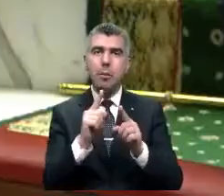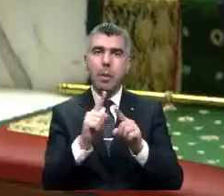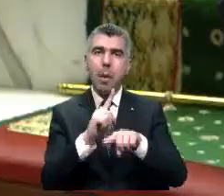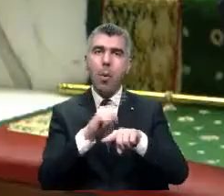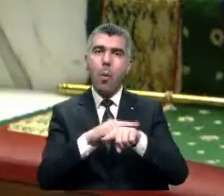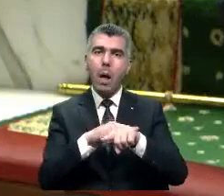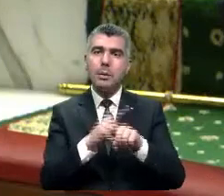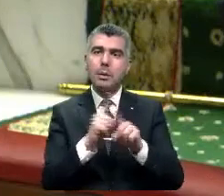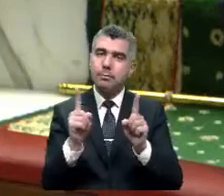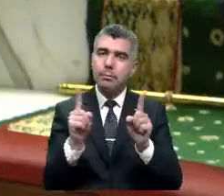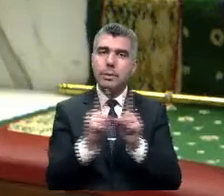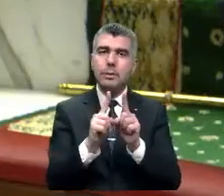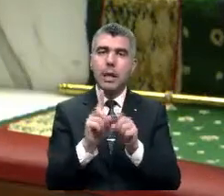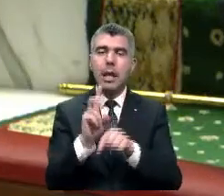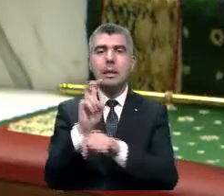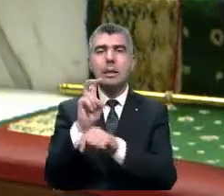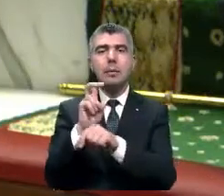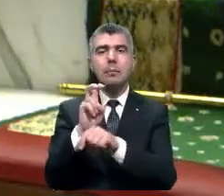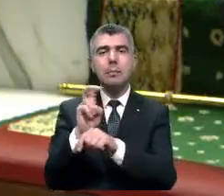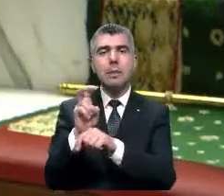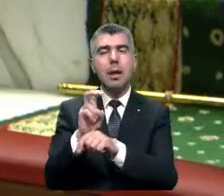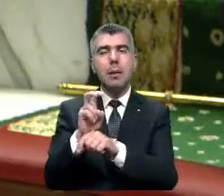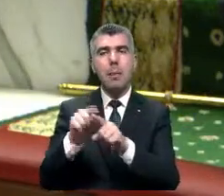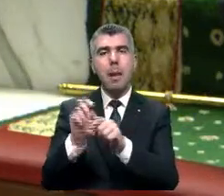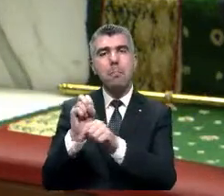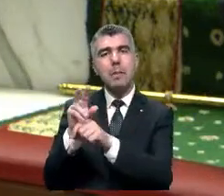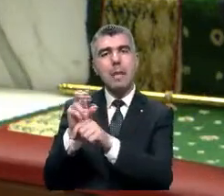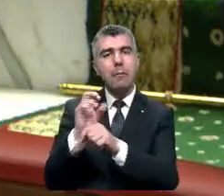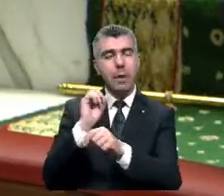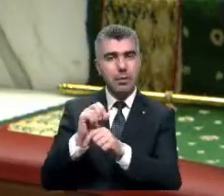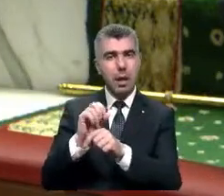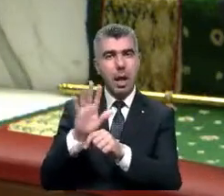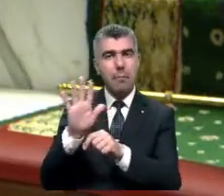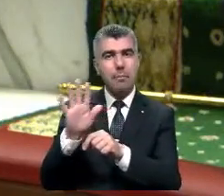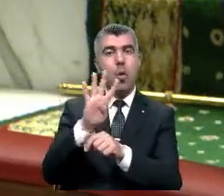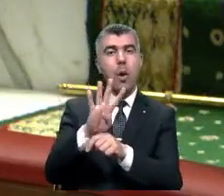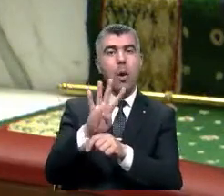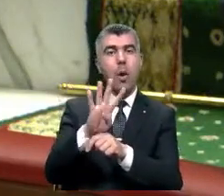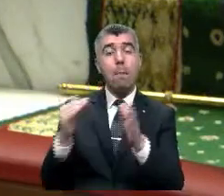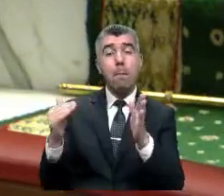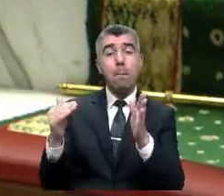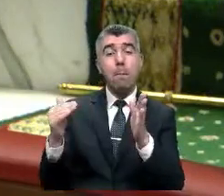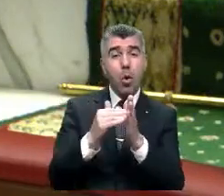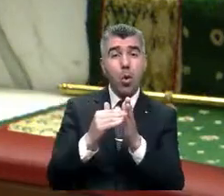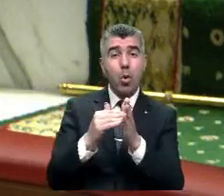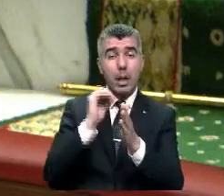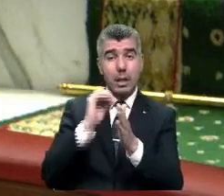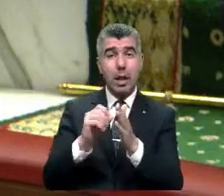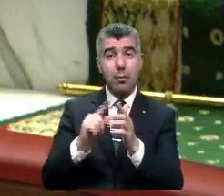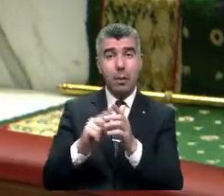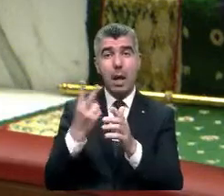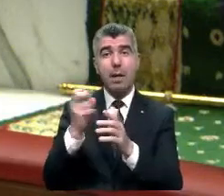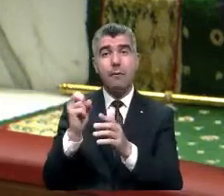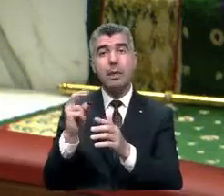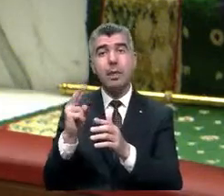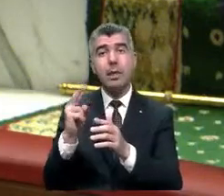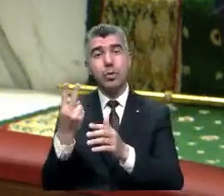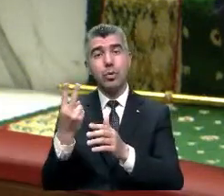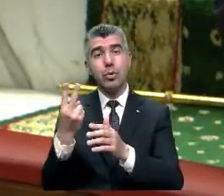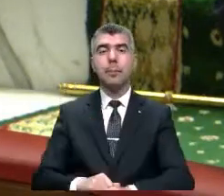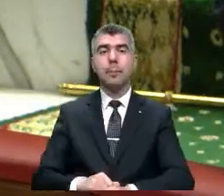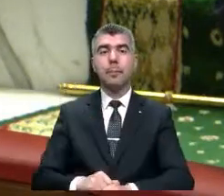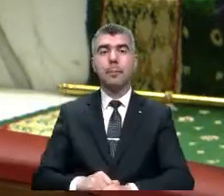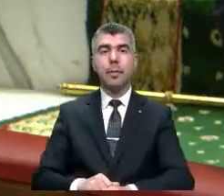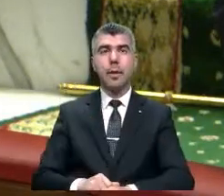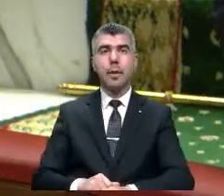مدة السفر، خاصة وأن المكتب قام بنقل ما يفوق 45 مليون مسافر و 21 مليون طن من بضائع سنة 2022. فيما